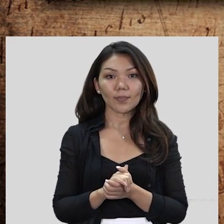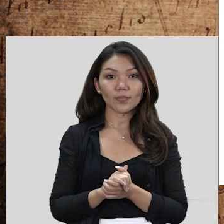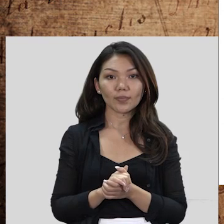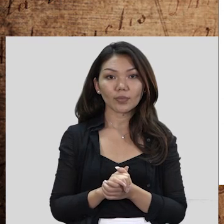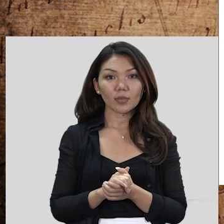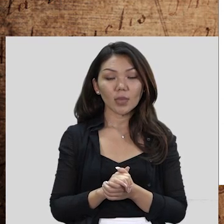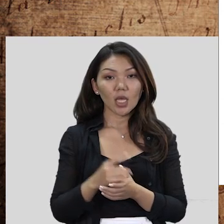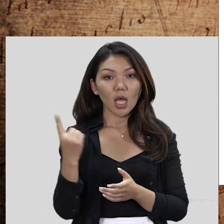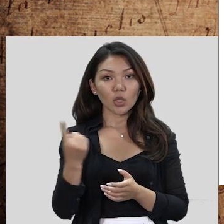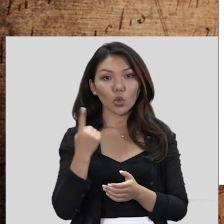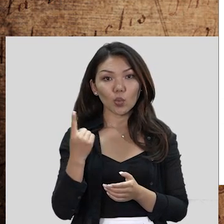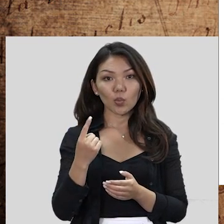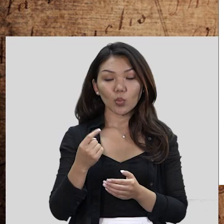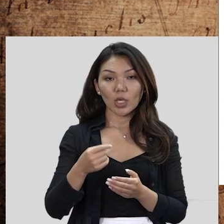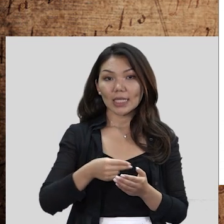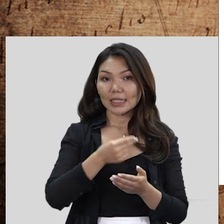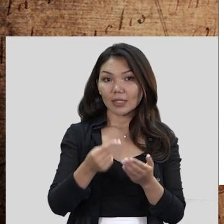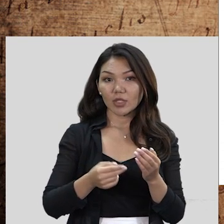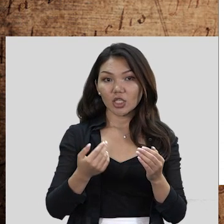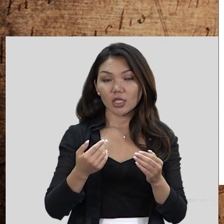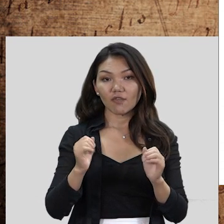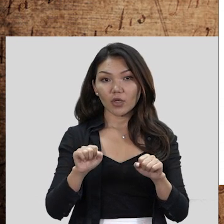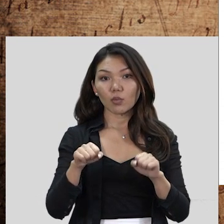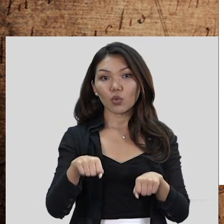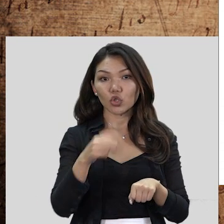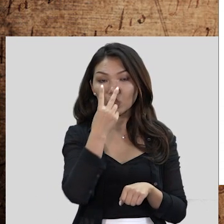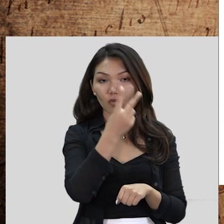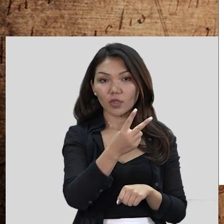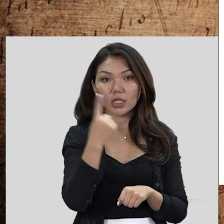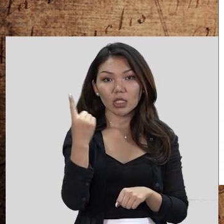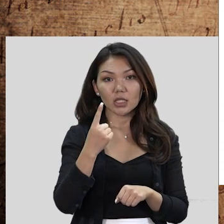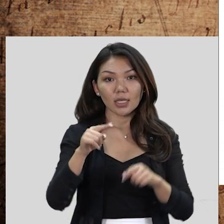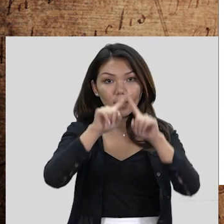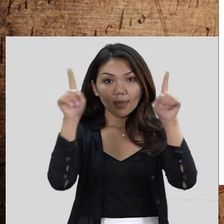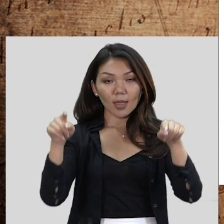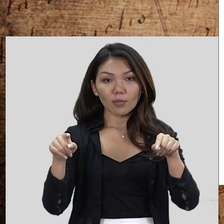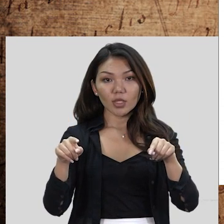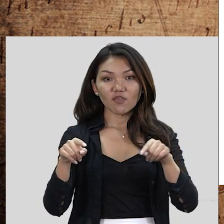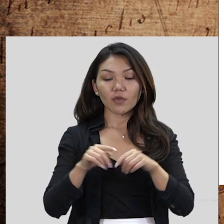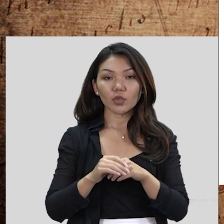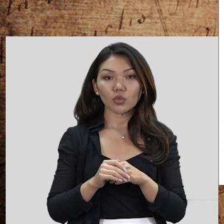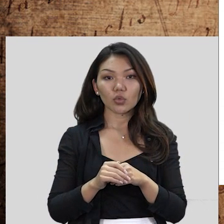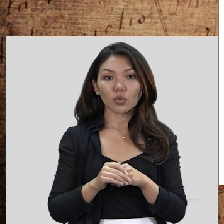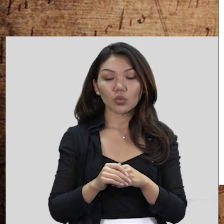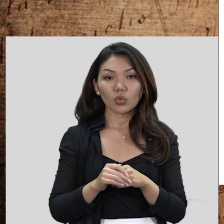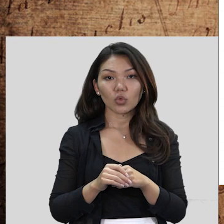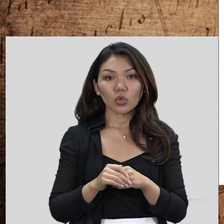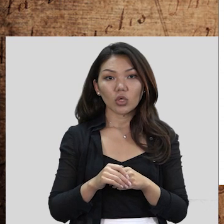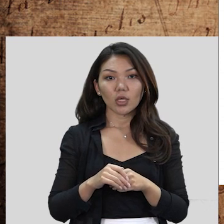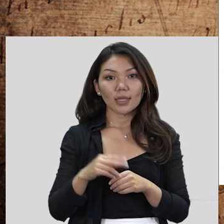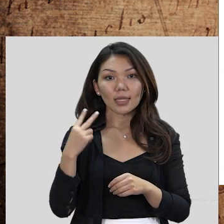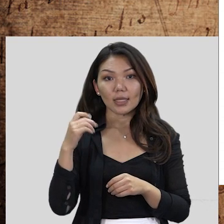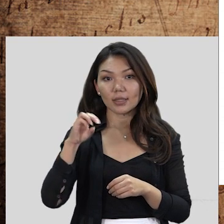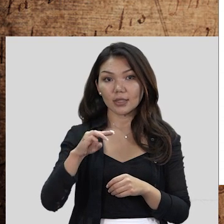одном изображении вы можете увидеть единственную надпись вывеску на кыргызской латинице могли опять таки м веках сад и